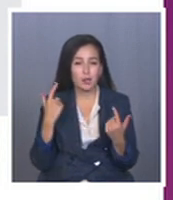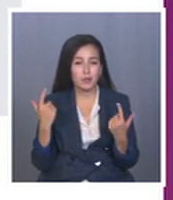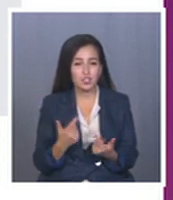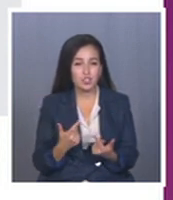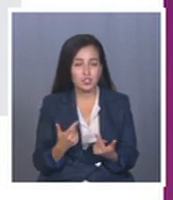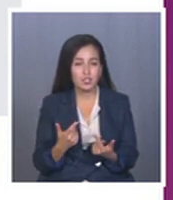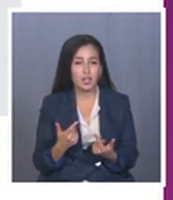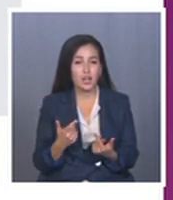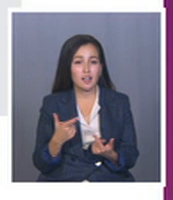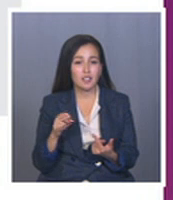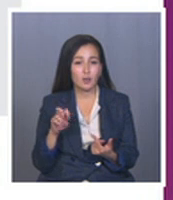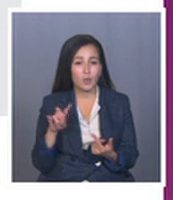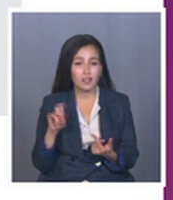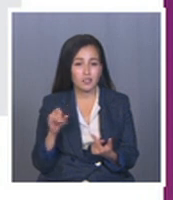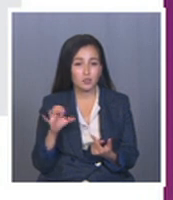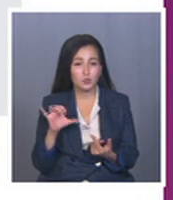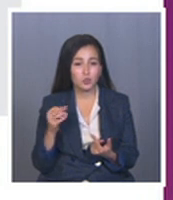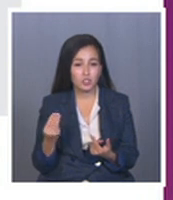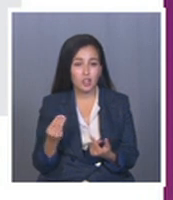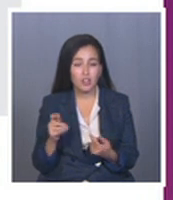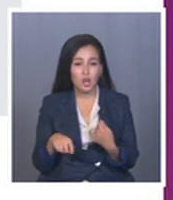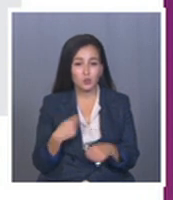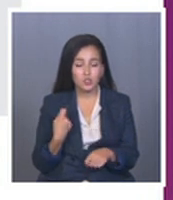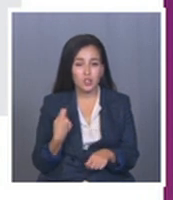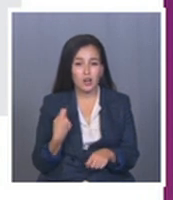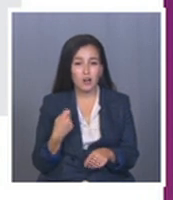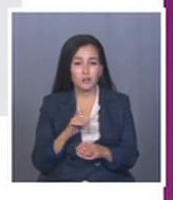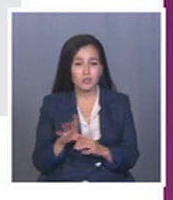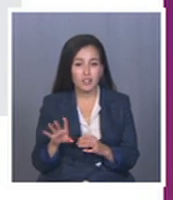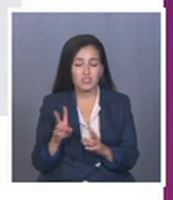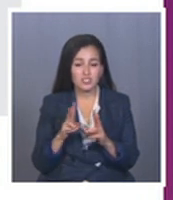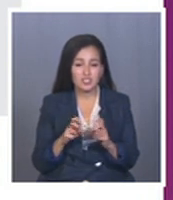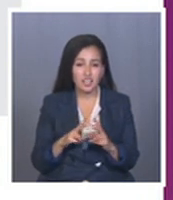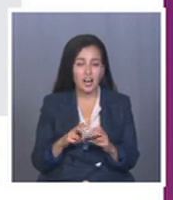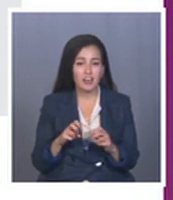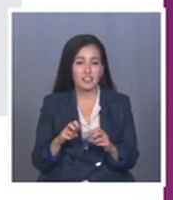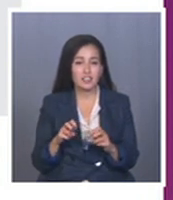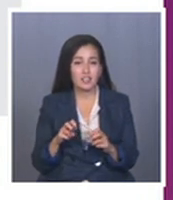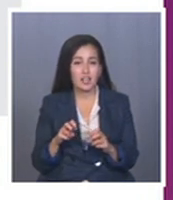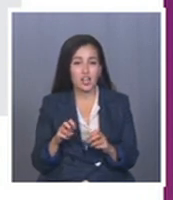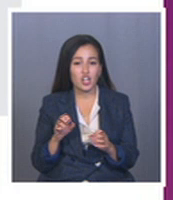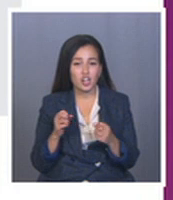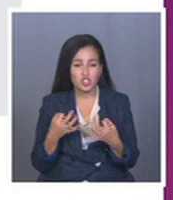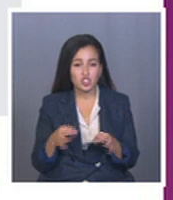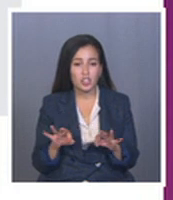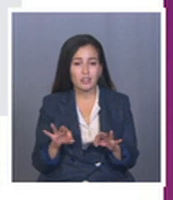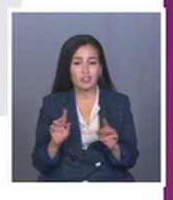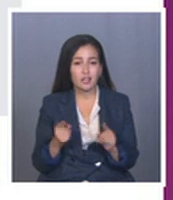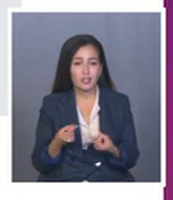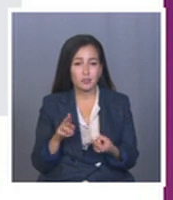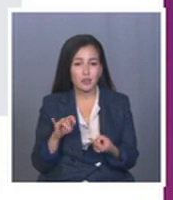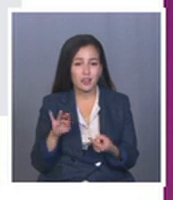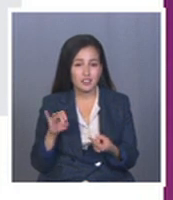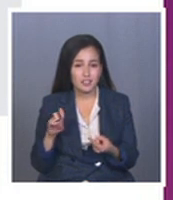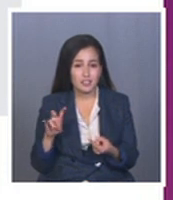– отглагольные, существительные, нарушения, расторжения, взыскания, заявления, разрешения. Краткие прилагательные –